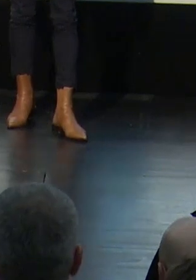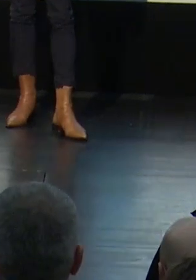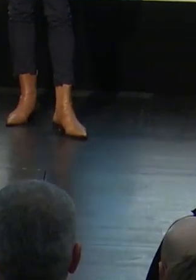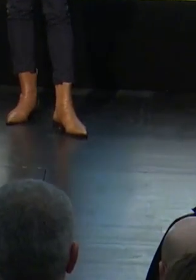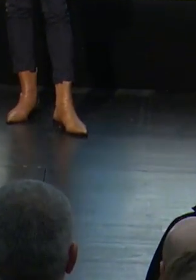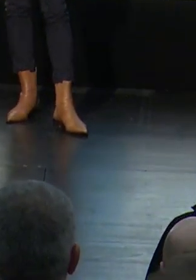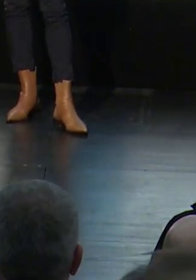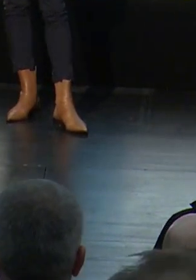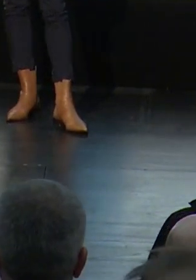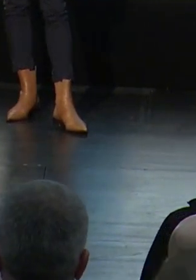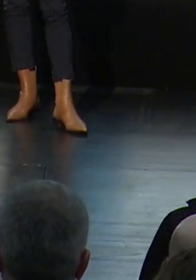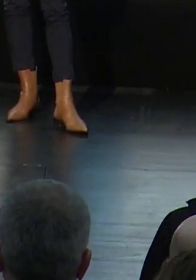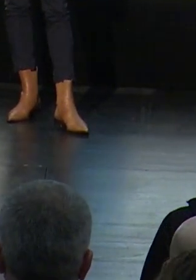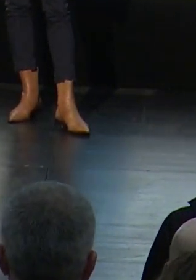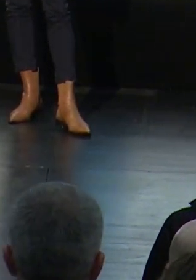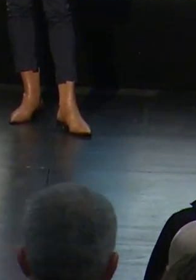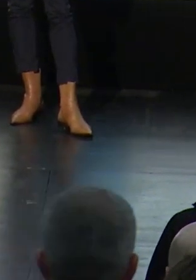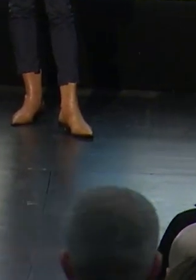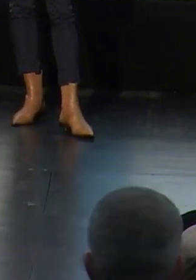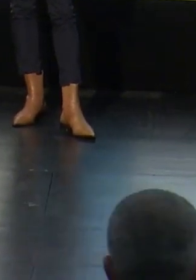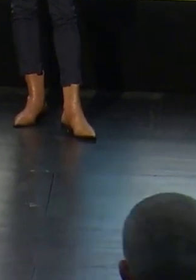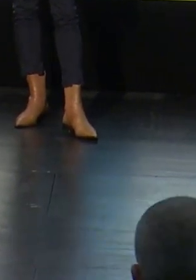lat, niech wspina, wspina się nam.